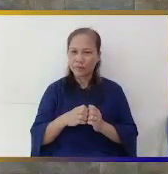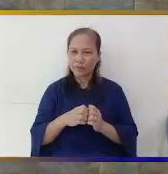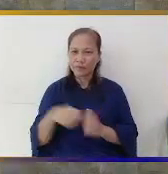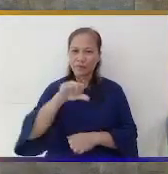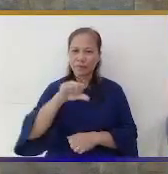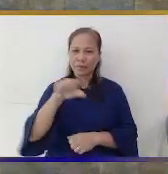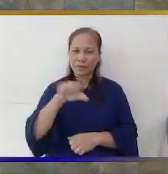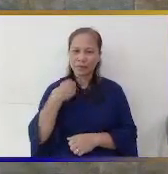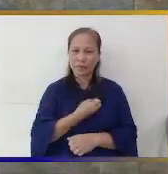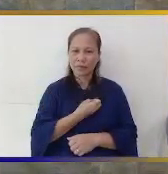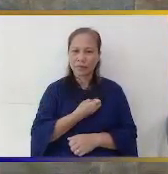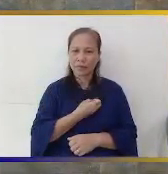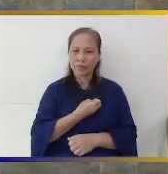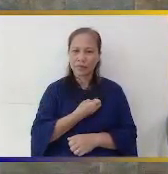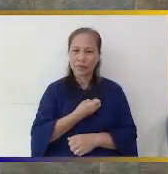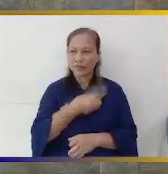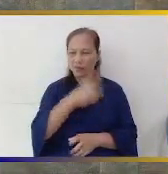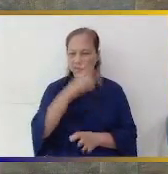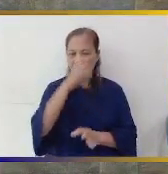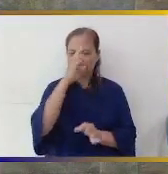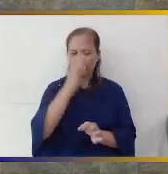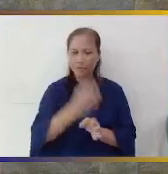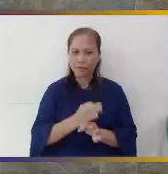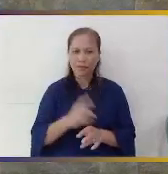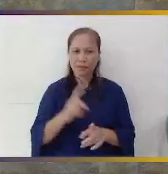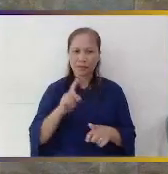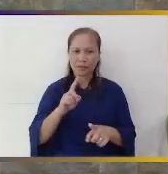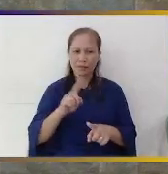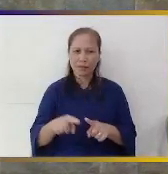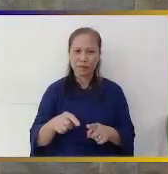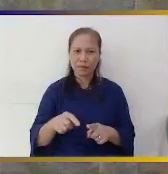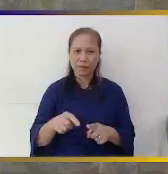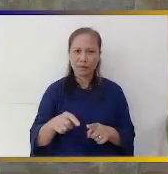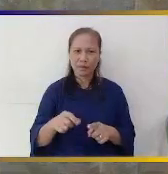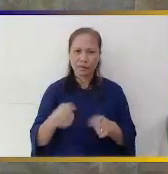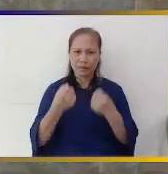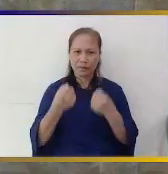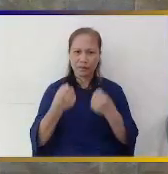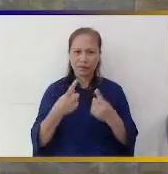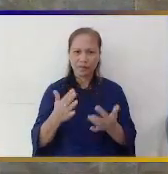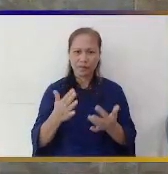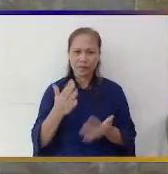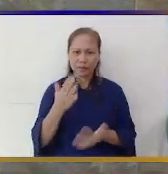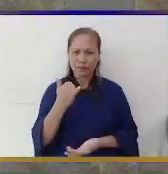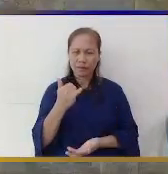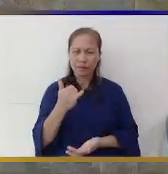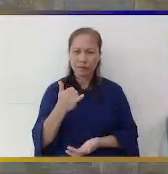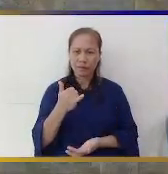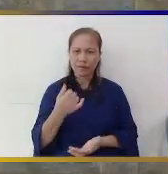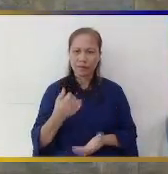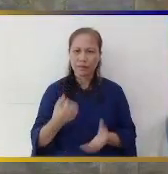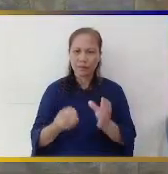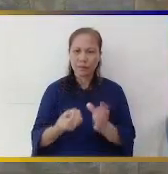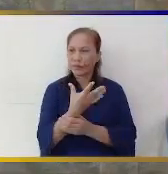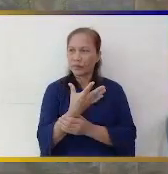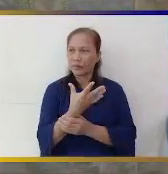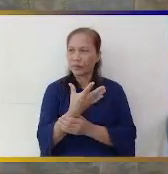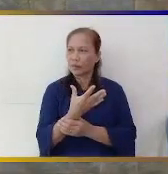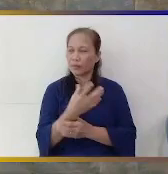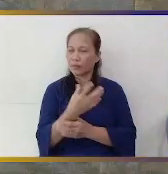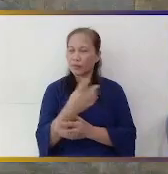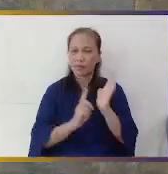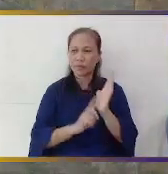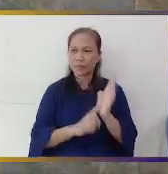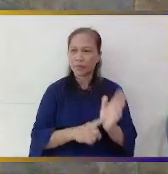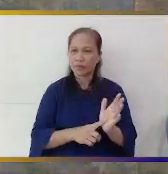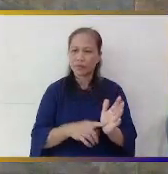groups ay nagtataka sila Bakit lalo pang lumalaki ng lumalaki you see Mas lalo pa yatang pambihira pinakita na nga namin